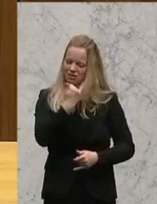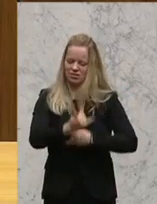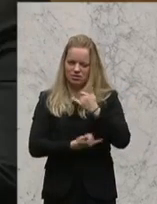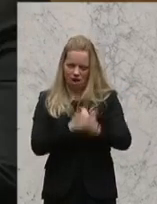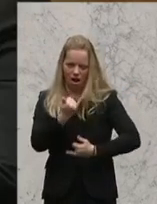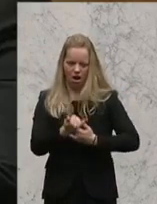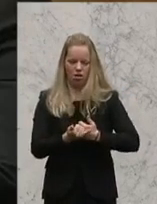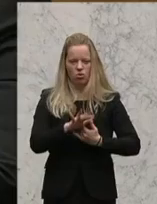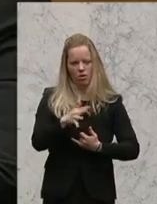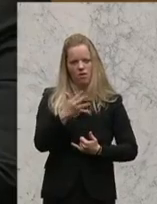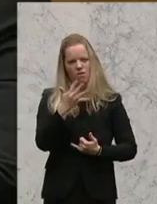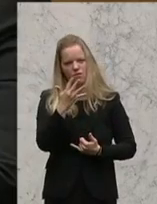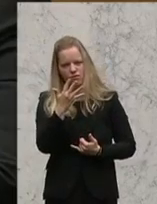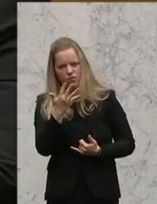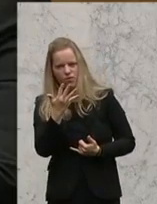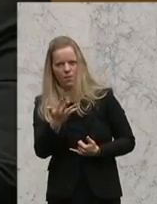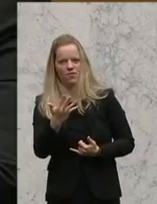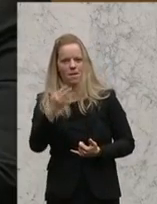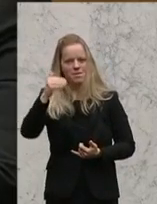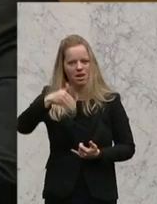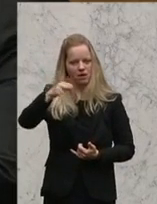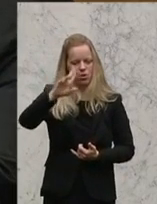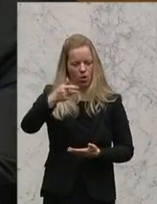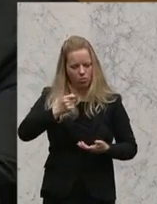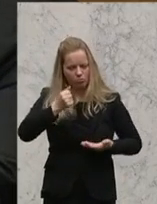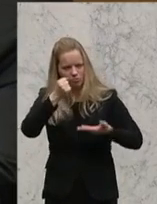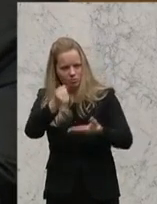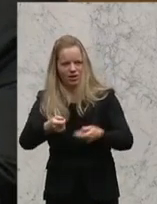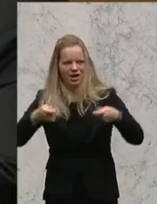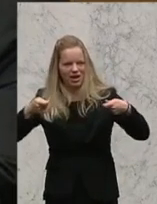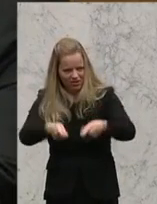rund 5 Milliarden Euro in die Infrastruktur Österreichs. Und mit